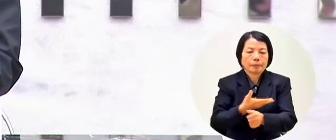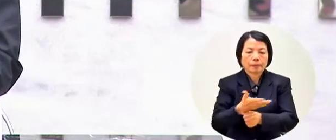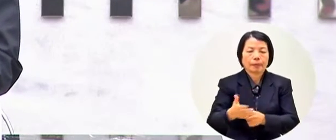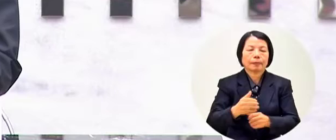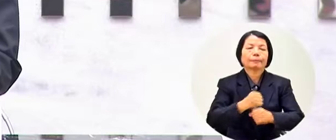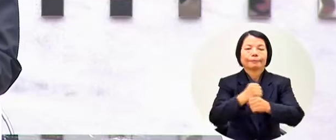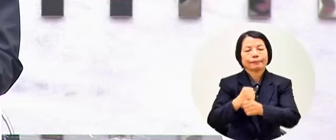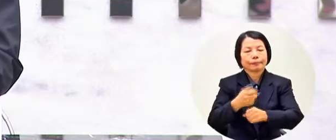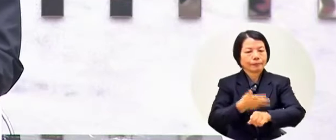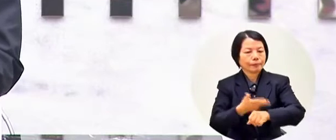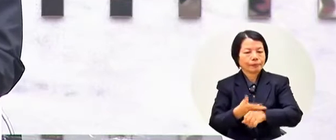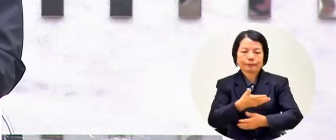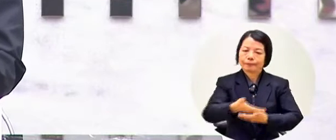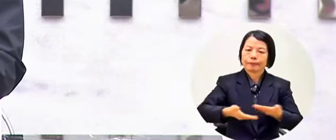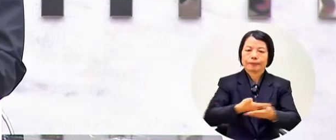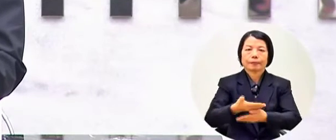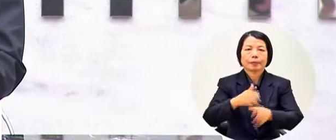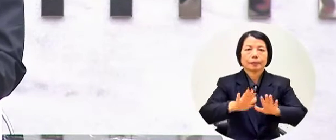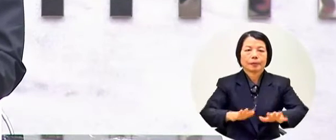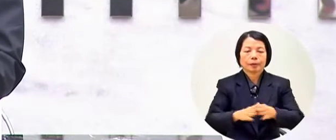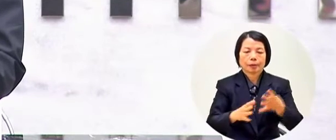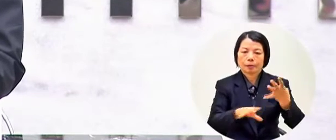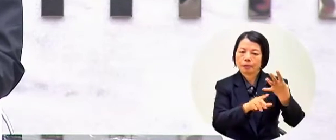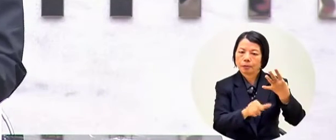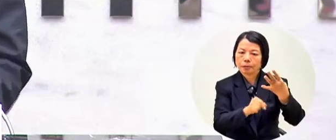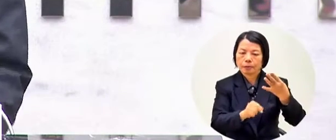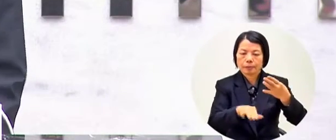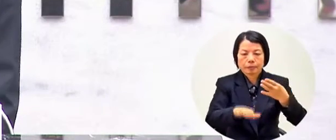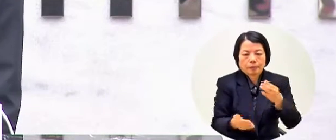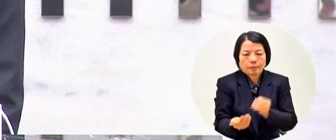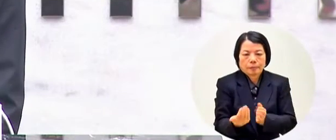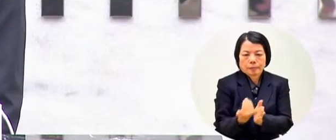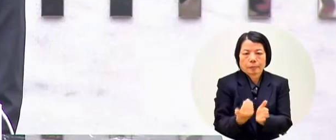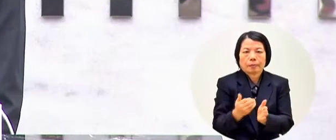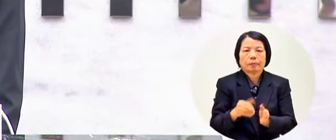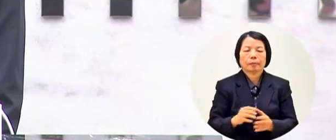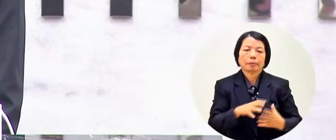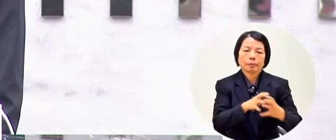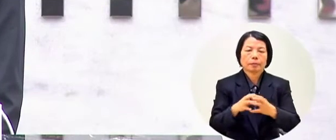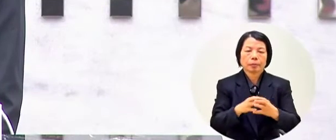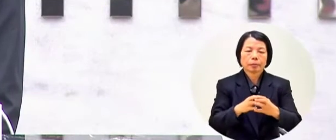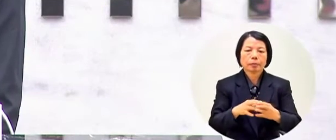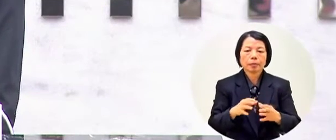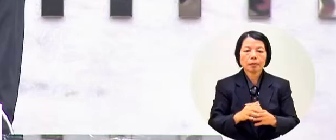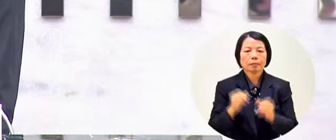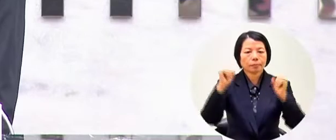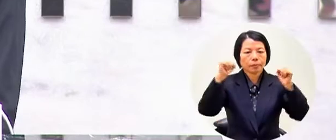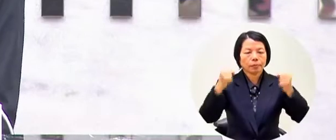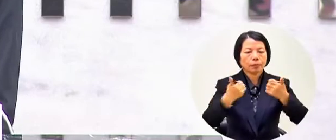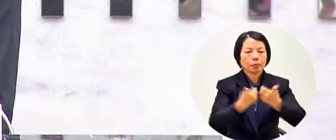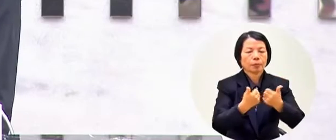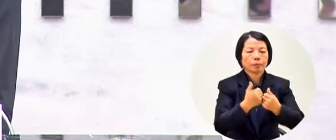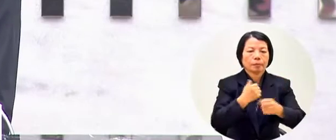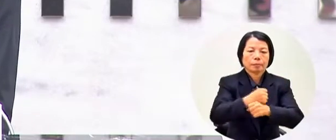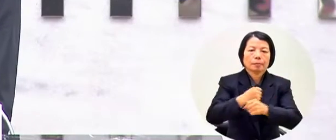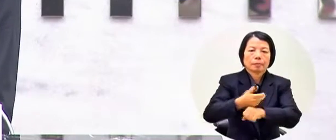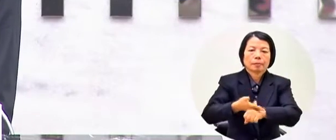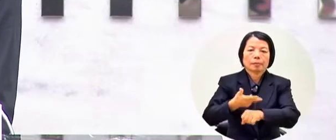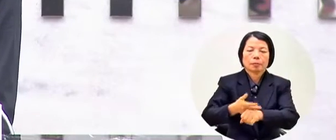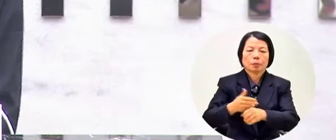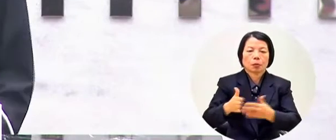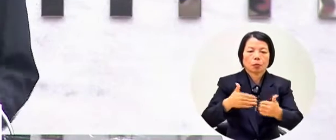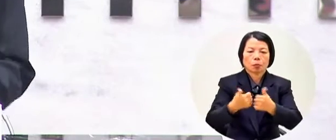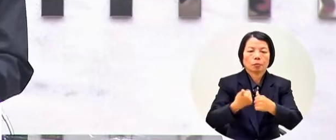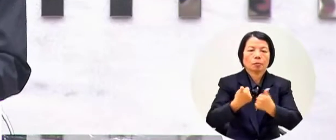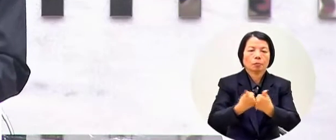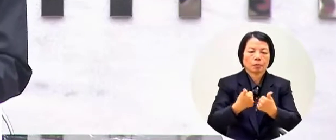交流。预计在今年4月底之前，结合本市体育会马术委员会办理中正